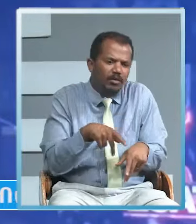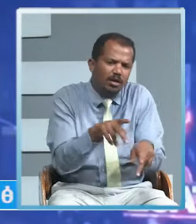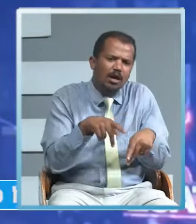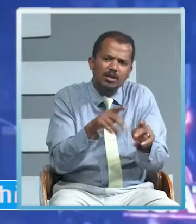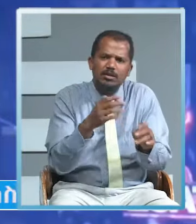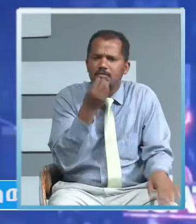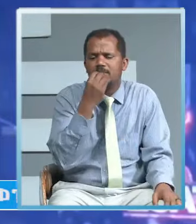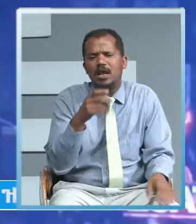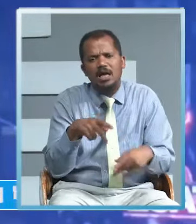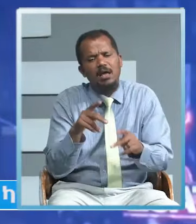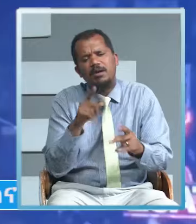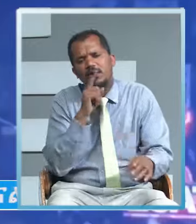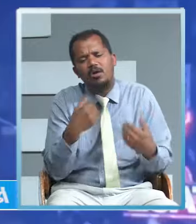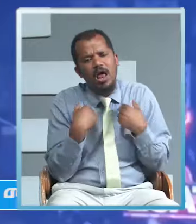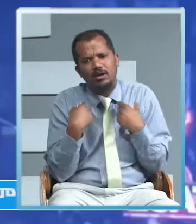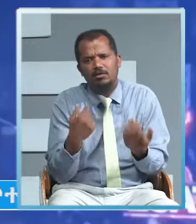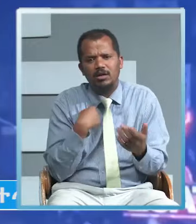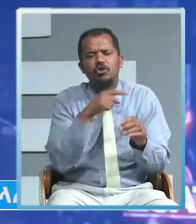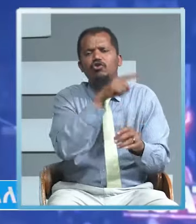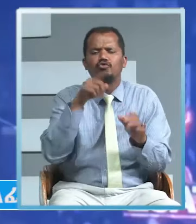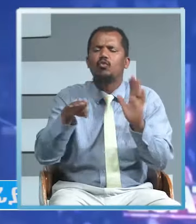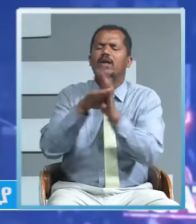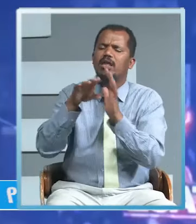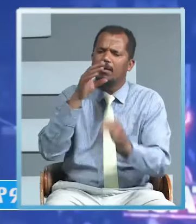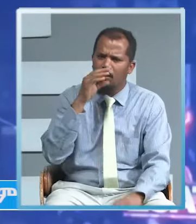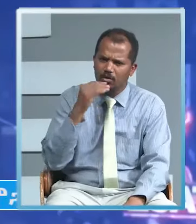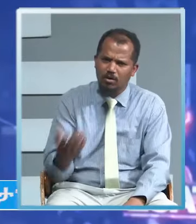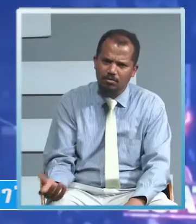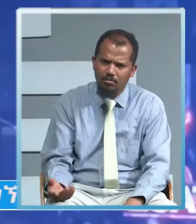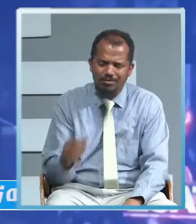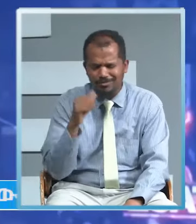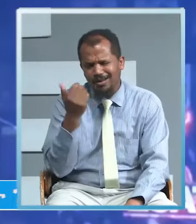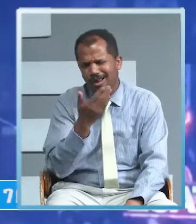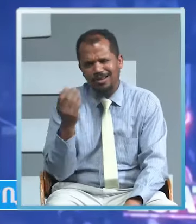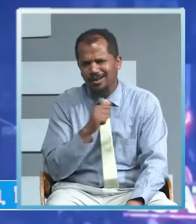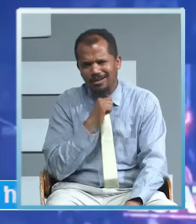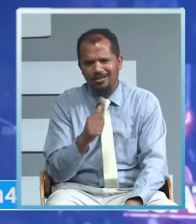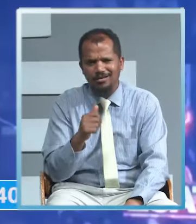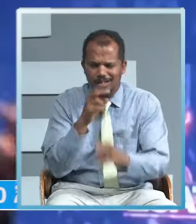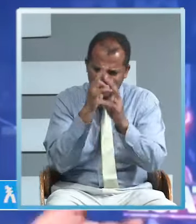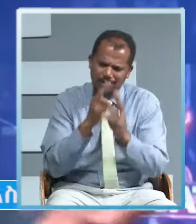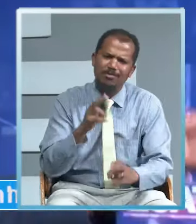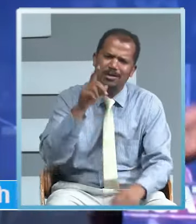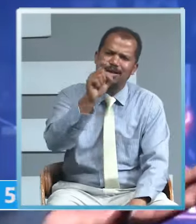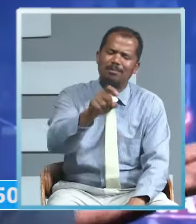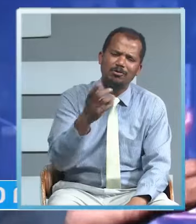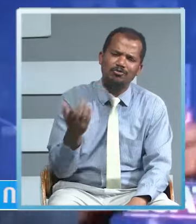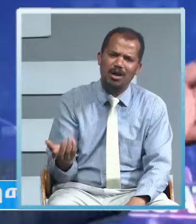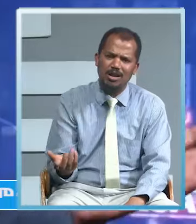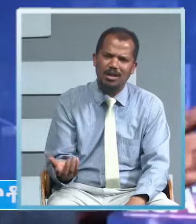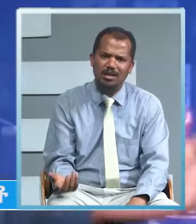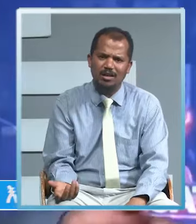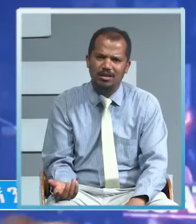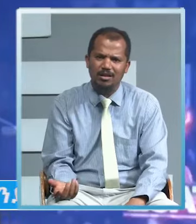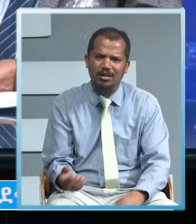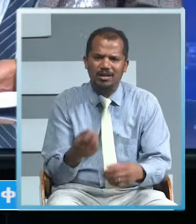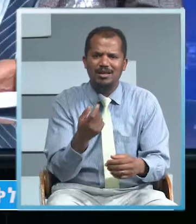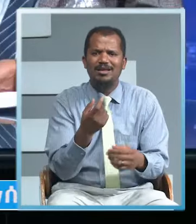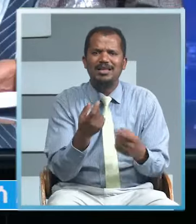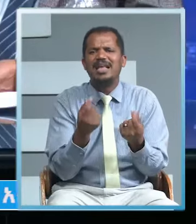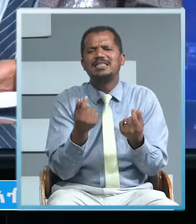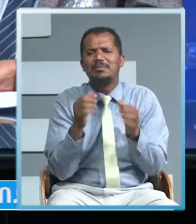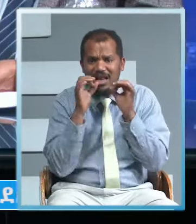ያረሰ የሚበላ ገበሬ ነው ያለው። ያን ወክዬ ነው የምናገረው ዛሬ። ሌላ ነገር እኮ አይደለም። ክብር ይገባችኋል። ካንደበታችሁ በቃ